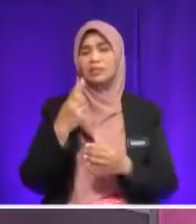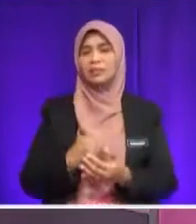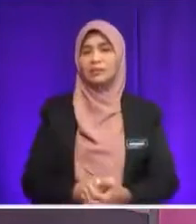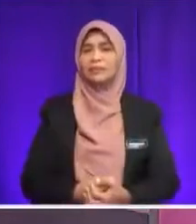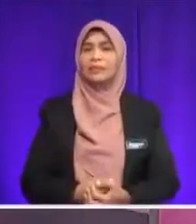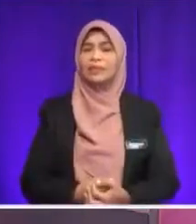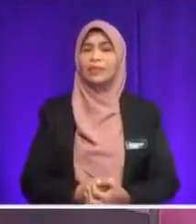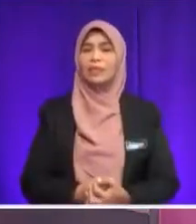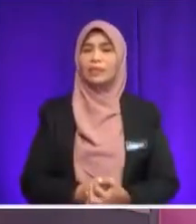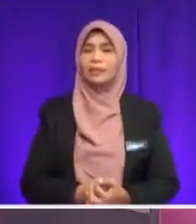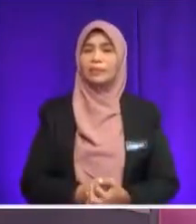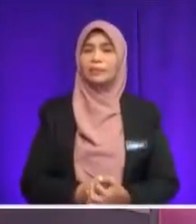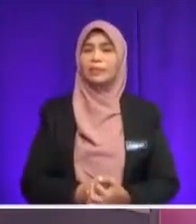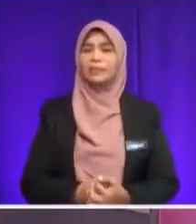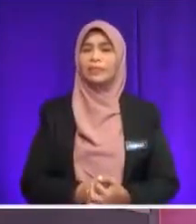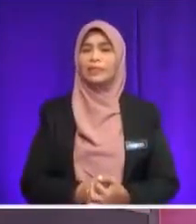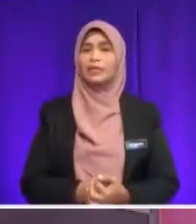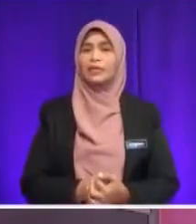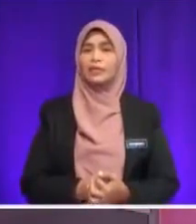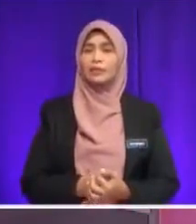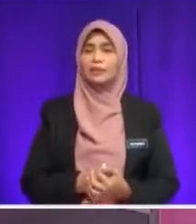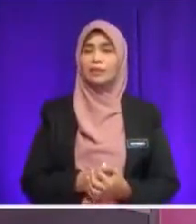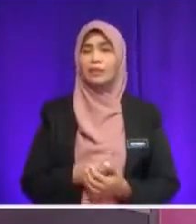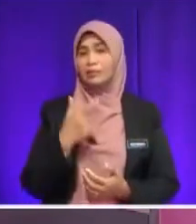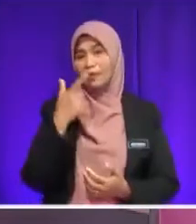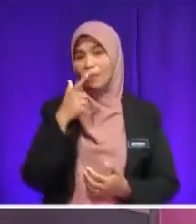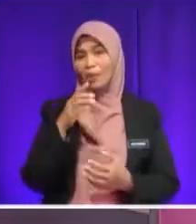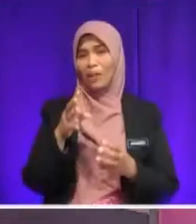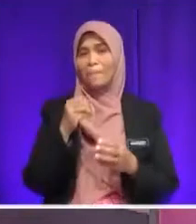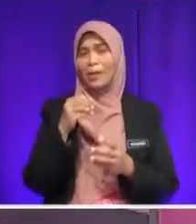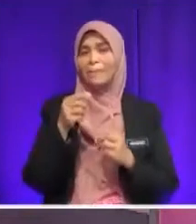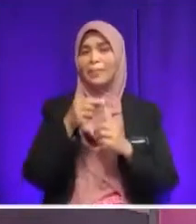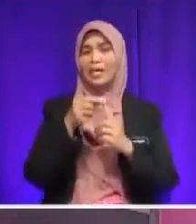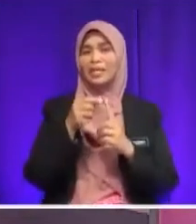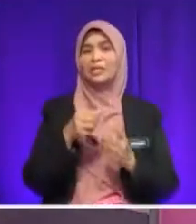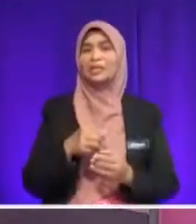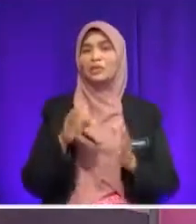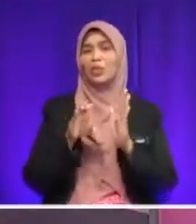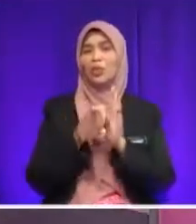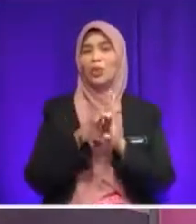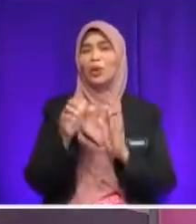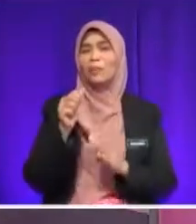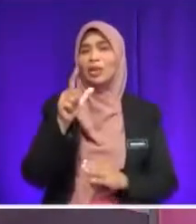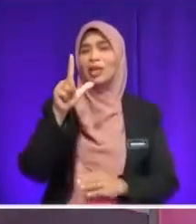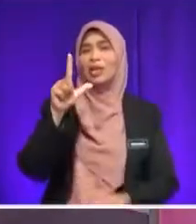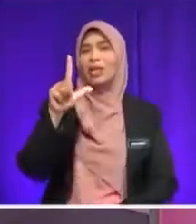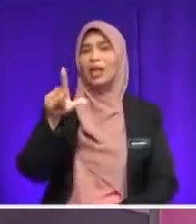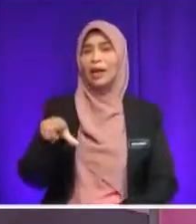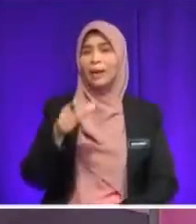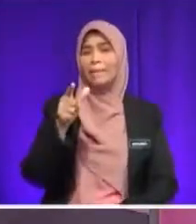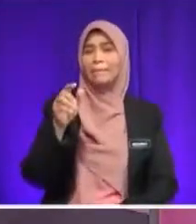sekali Safika discount Hah Lamin jadi ambil lamim